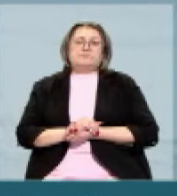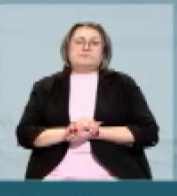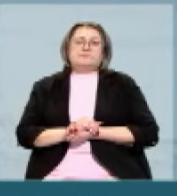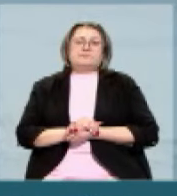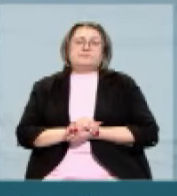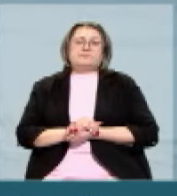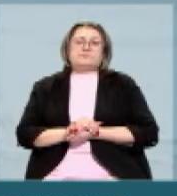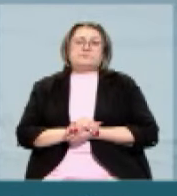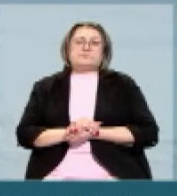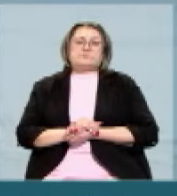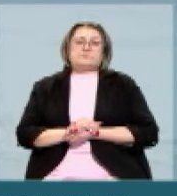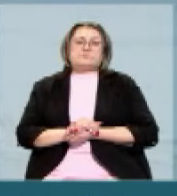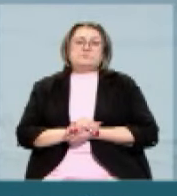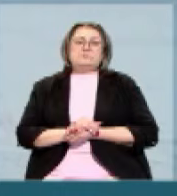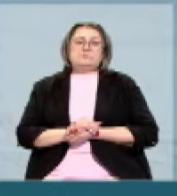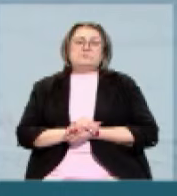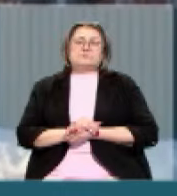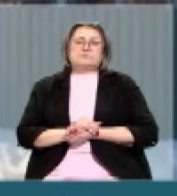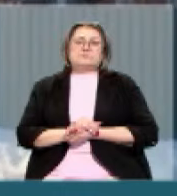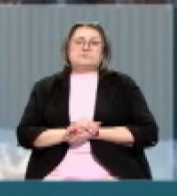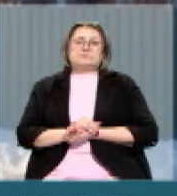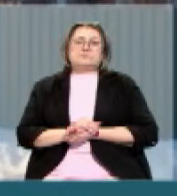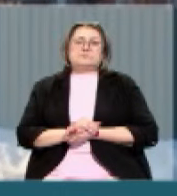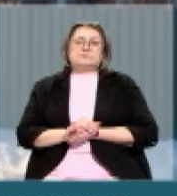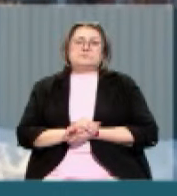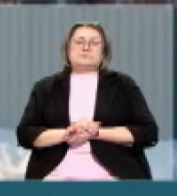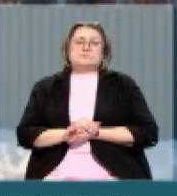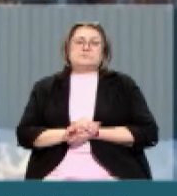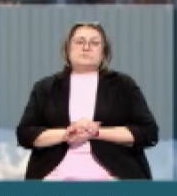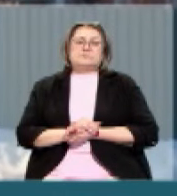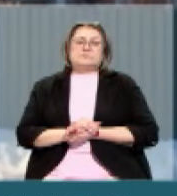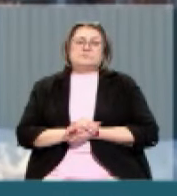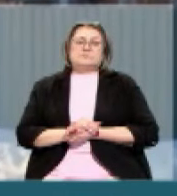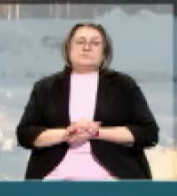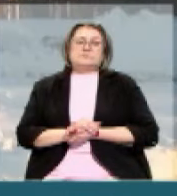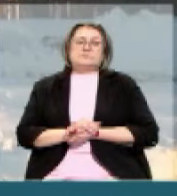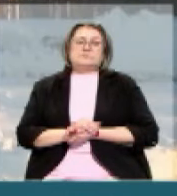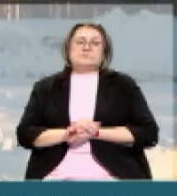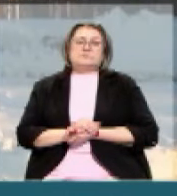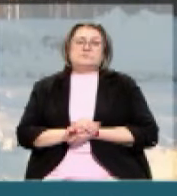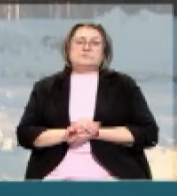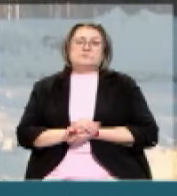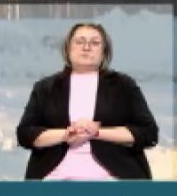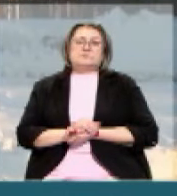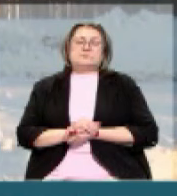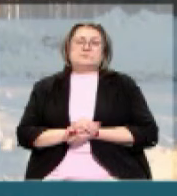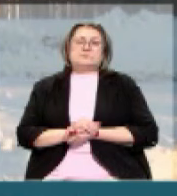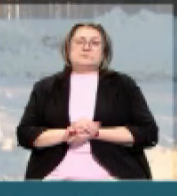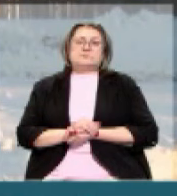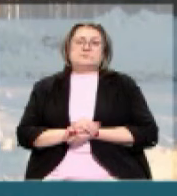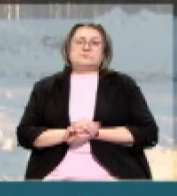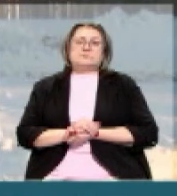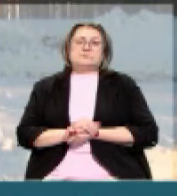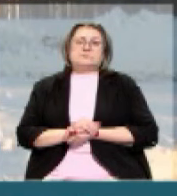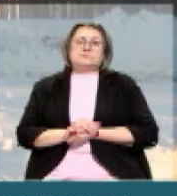енгізуге жатпайды. Бекітілген ереже 15 қаңтардан бастап, алғашқы ресми жарияланған күннен бастап, күнтізбелік 10 күннен